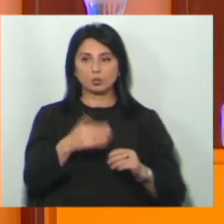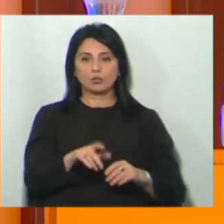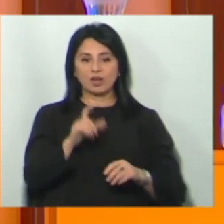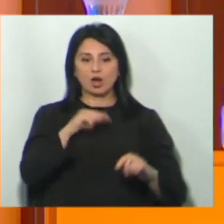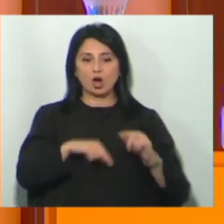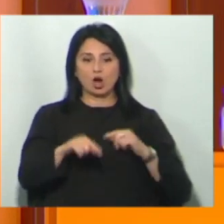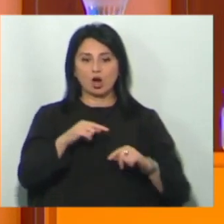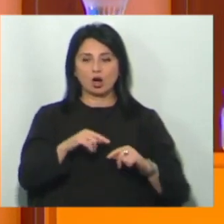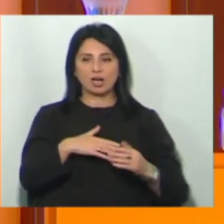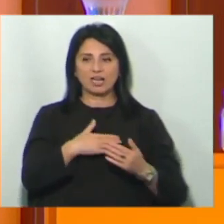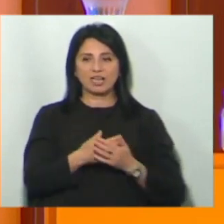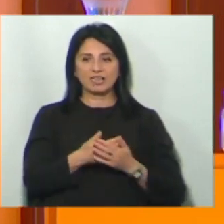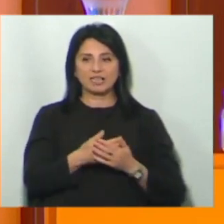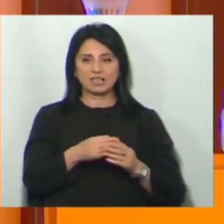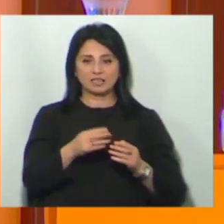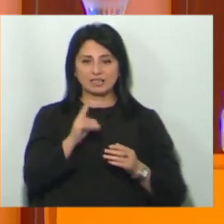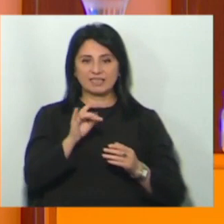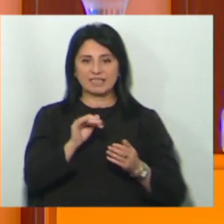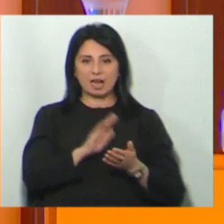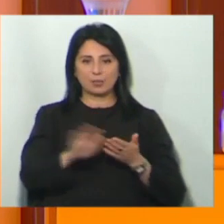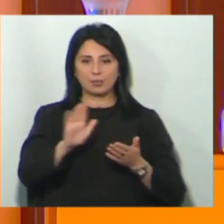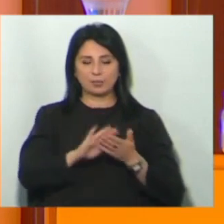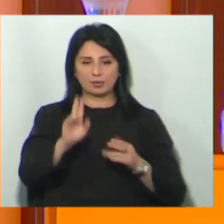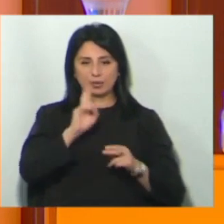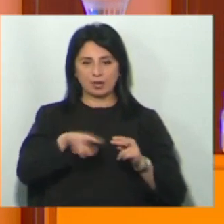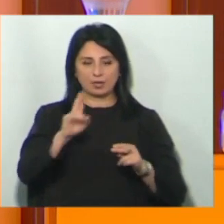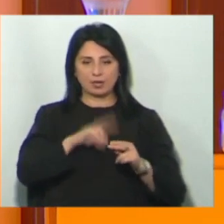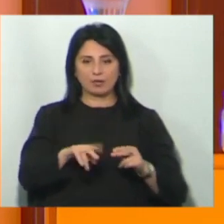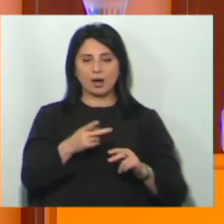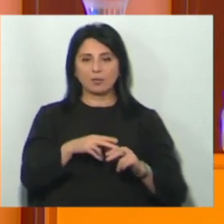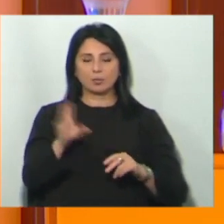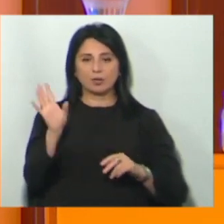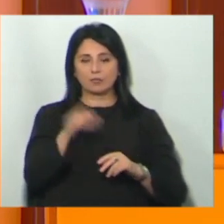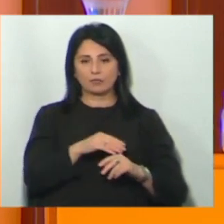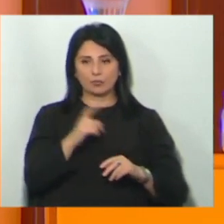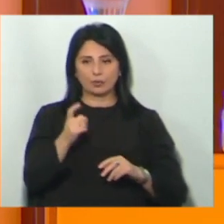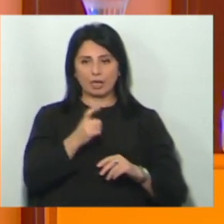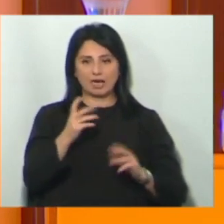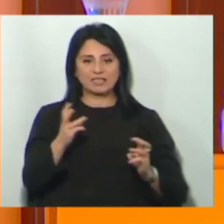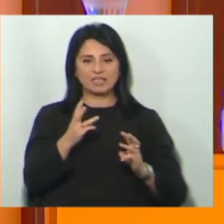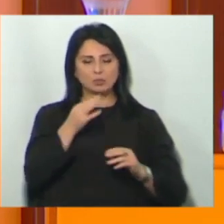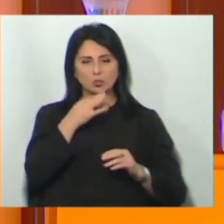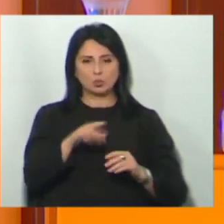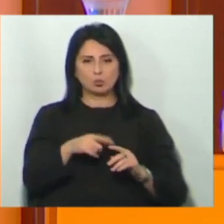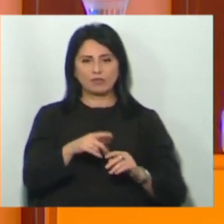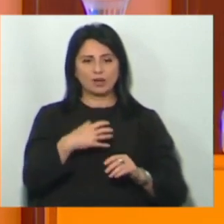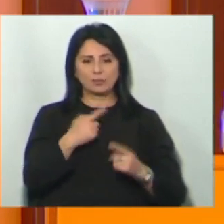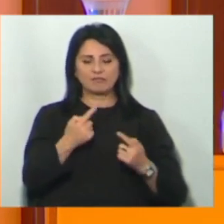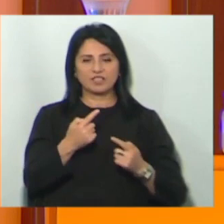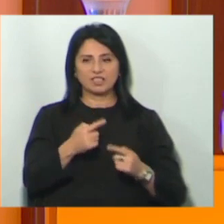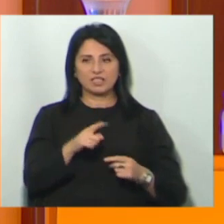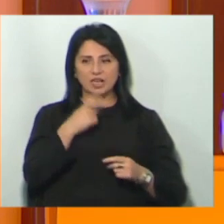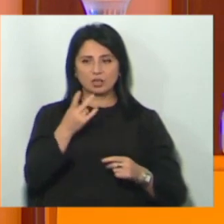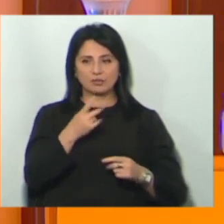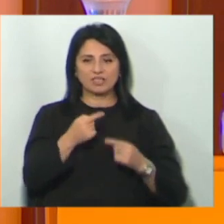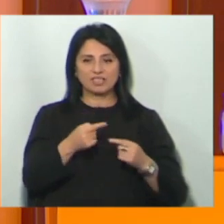ადამიანის ორგანიზმი ინტენსიურად შლის ცილებს და კარგავს ცილებს. Ამიტომ ყველა ხარისხის დამწრობის დროს მნიშვნელოვანია, რა